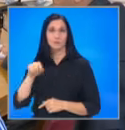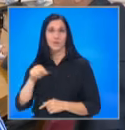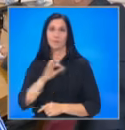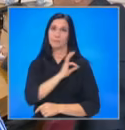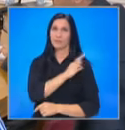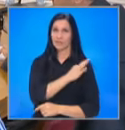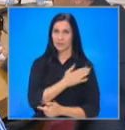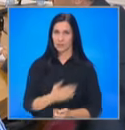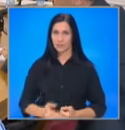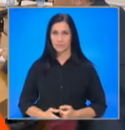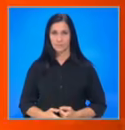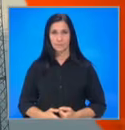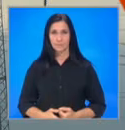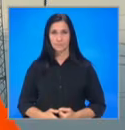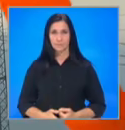при ваксиниране.